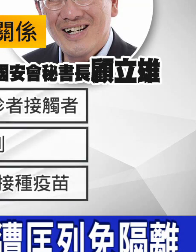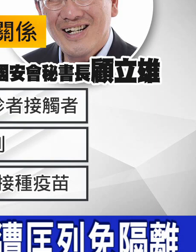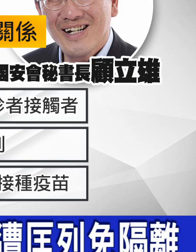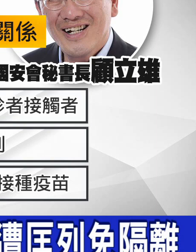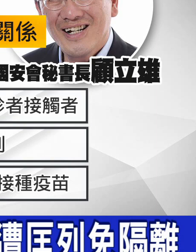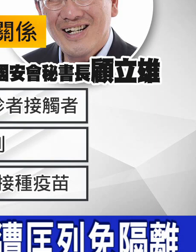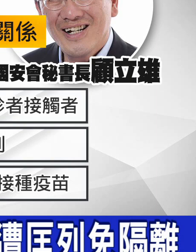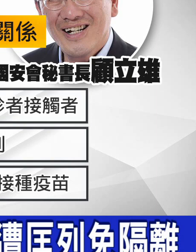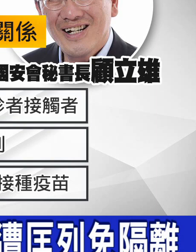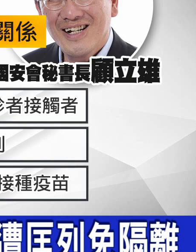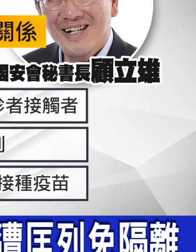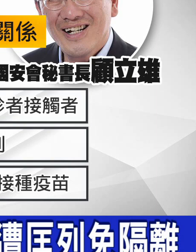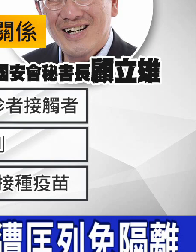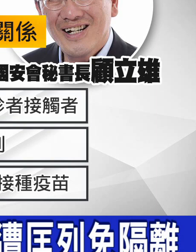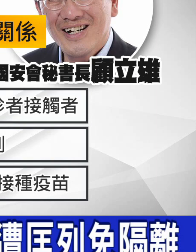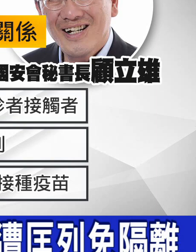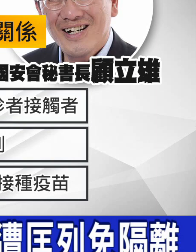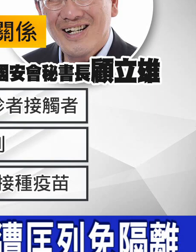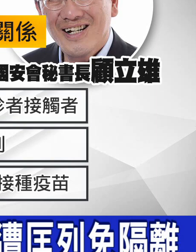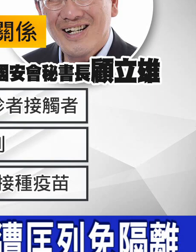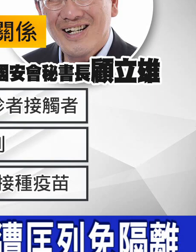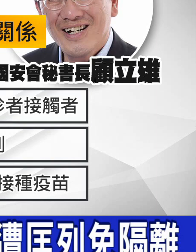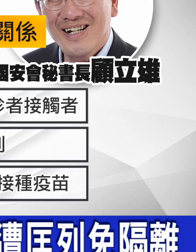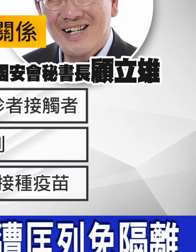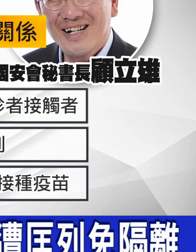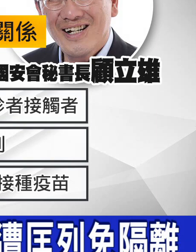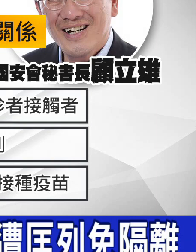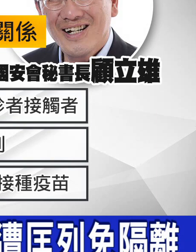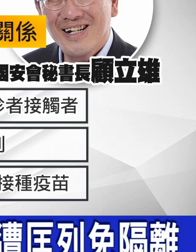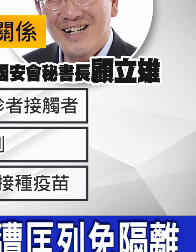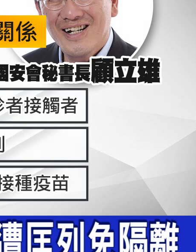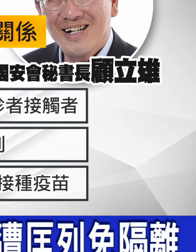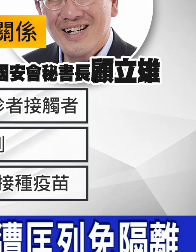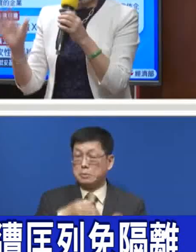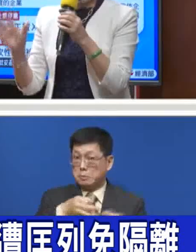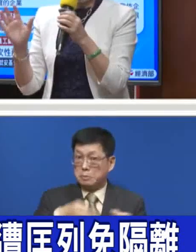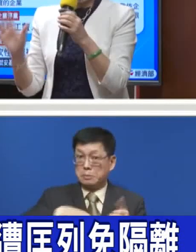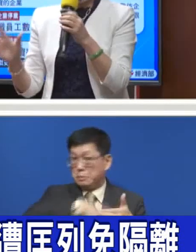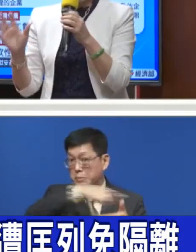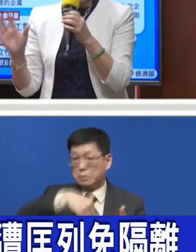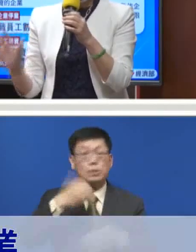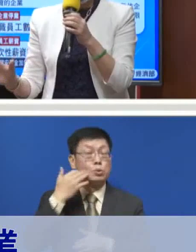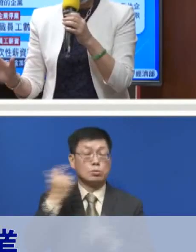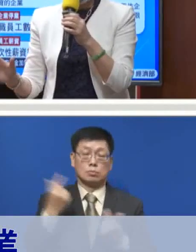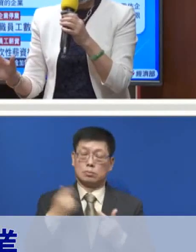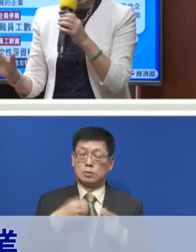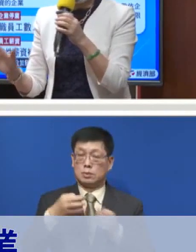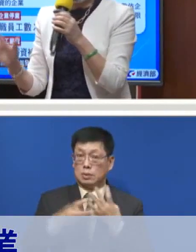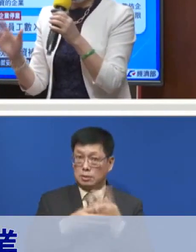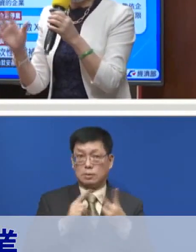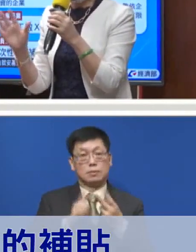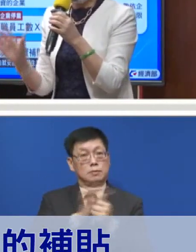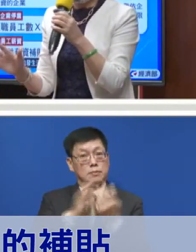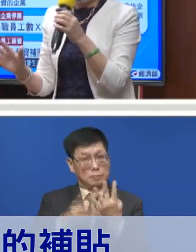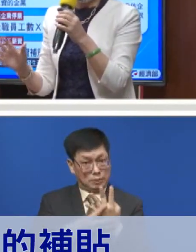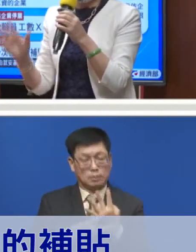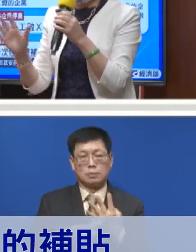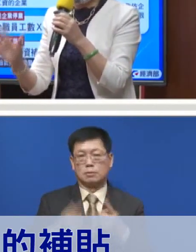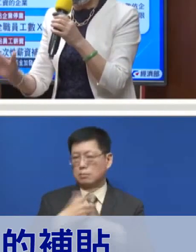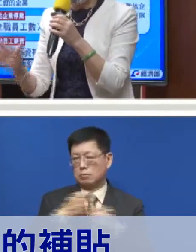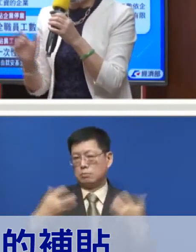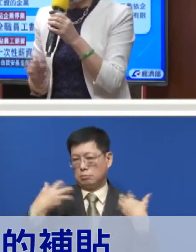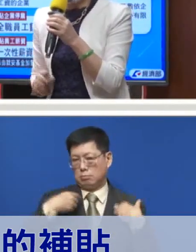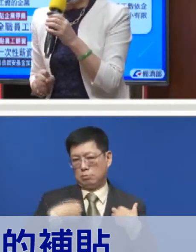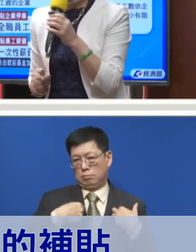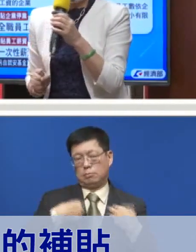早在4月就施打疫苗，目前国安会运作一切正常。 只要是商业服务业，就由经济部